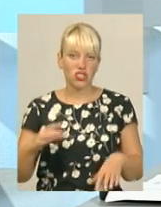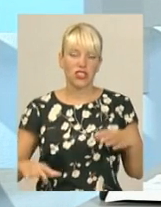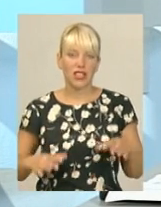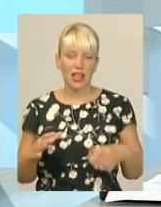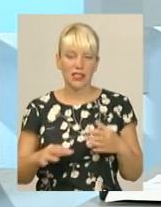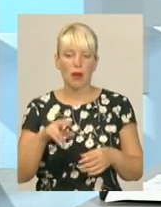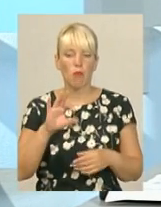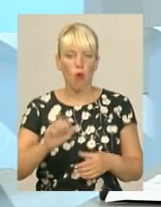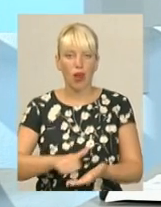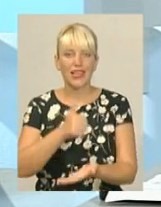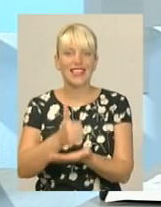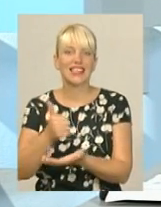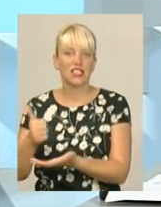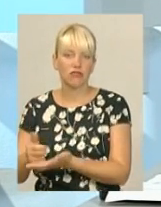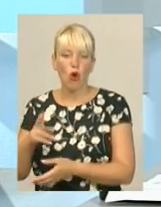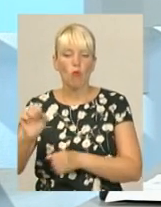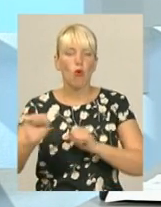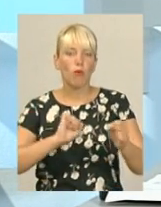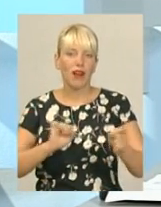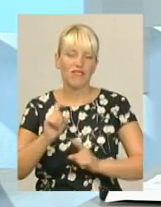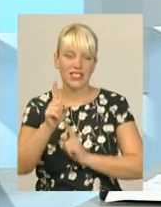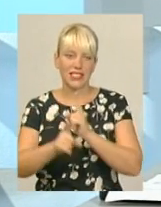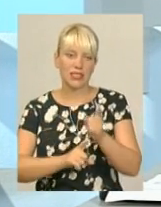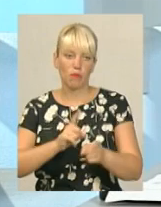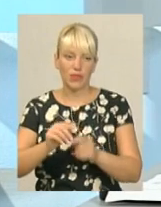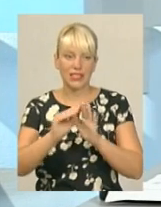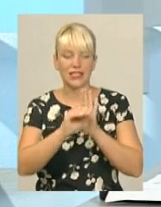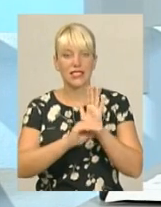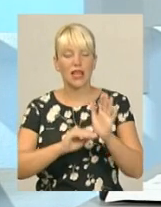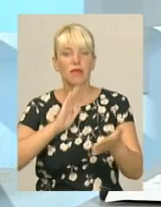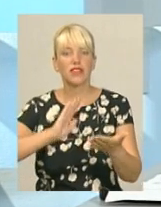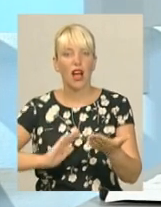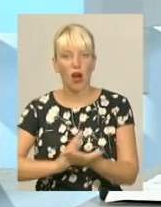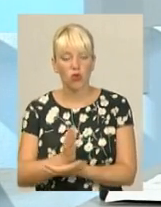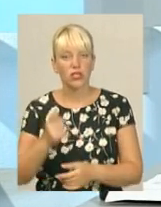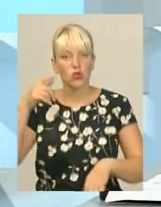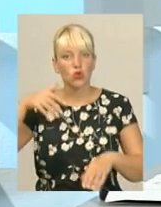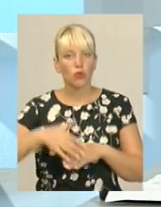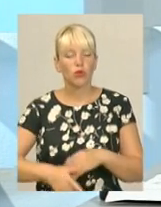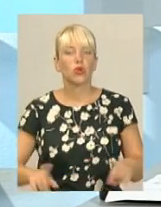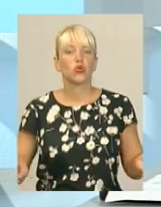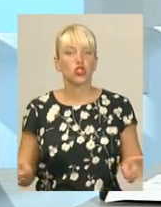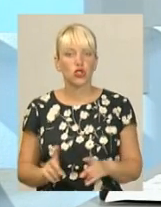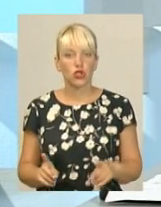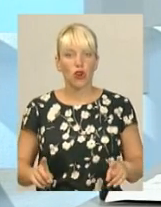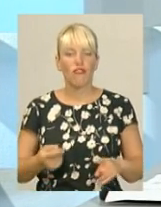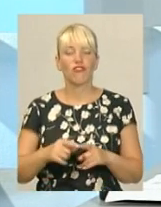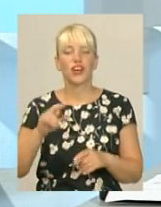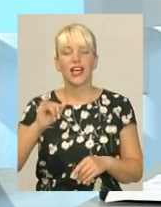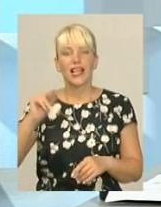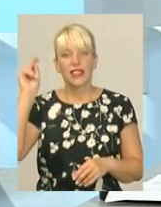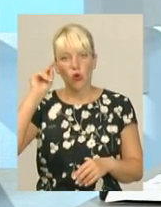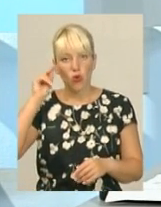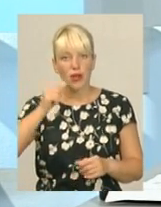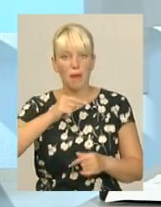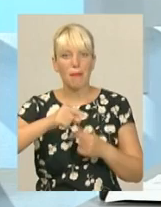лідерству, по управлінню змінами систем якості. Зрозуміло, що в теорії менеджменту ми